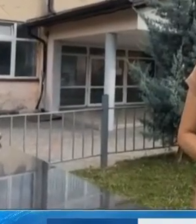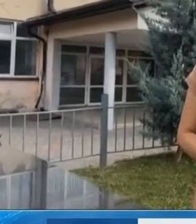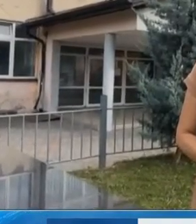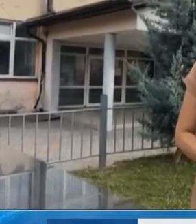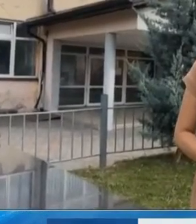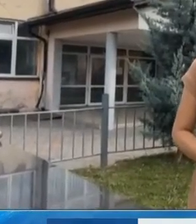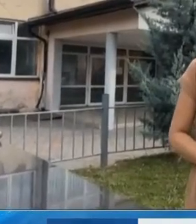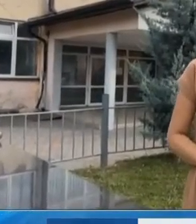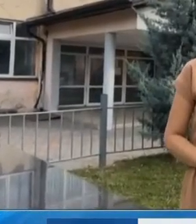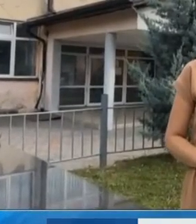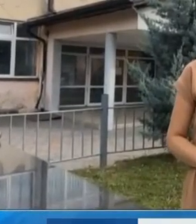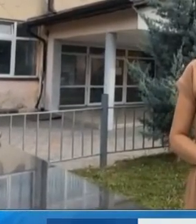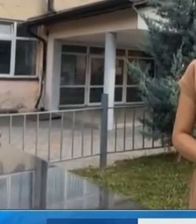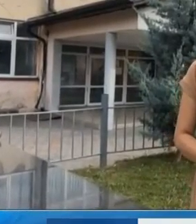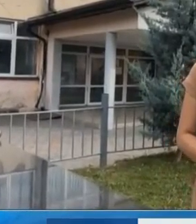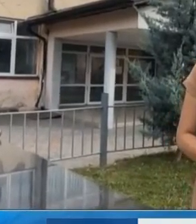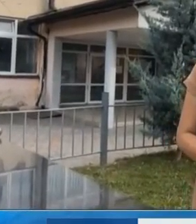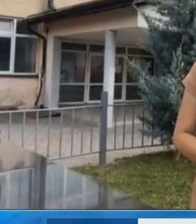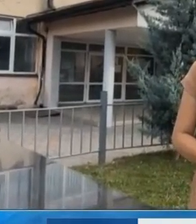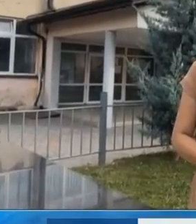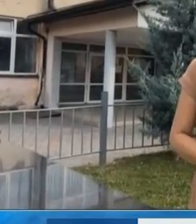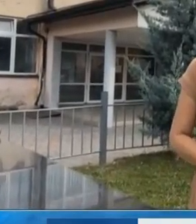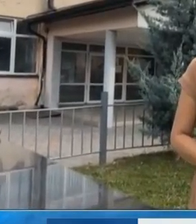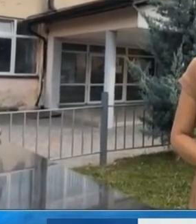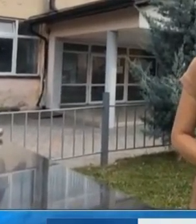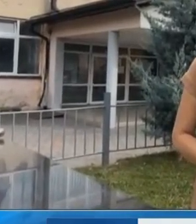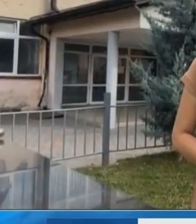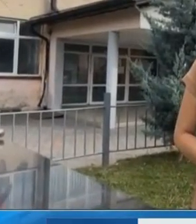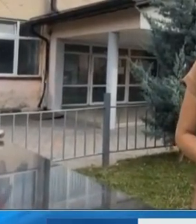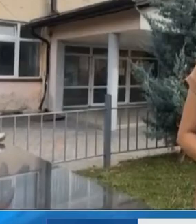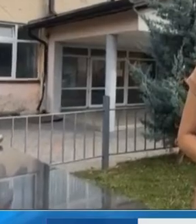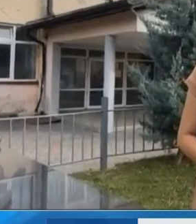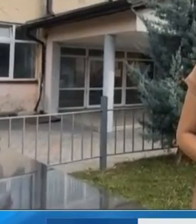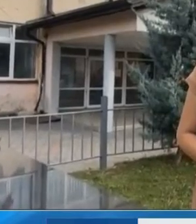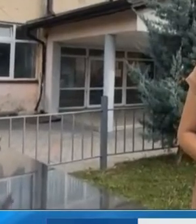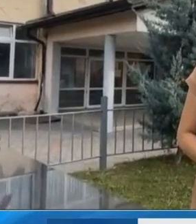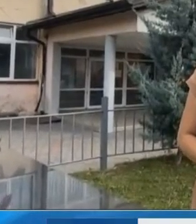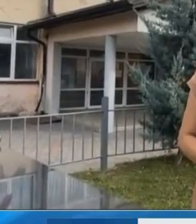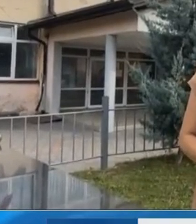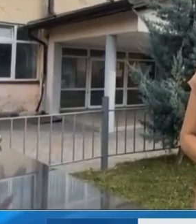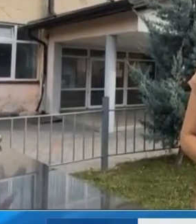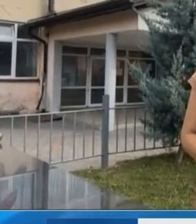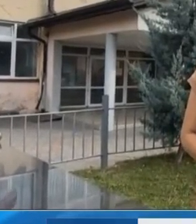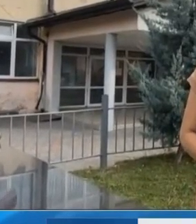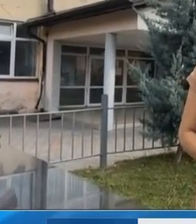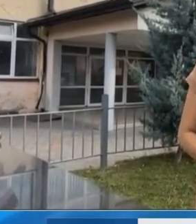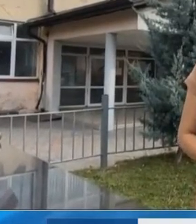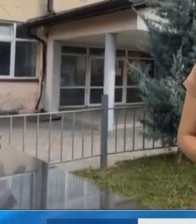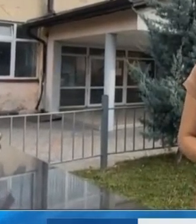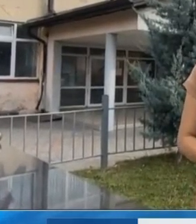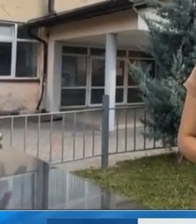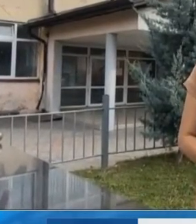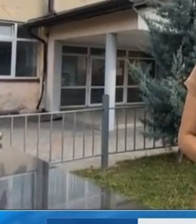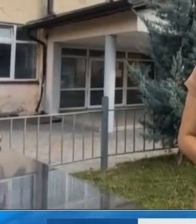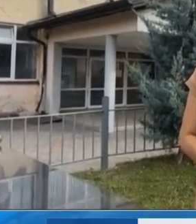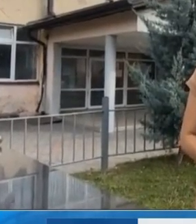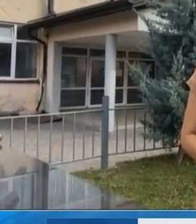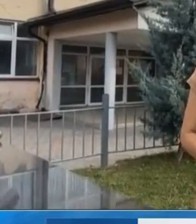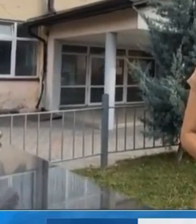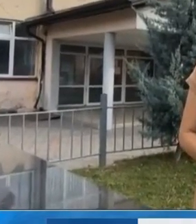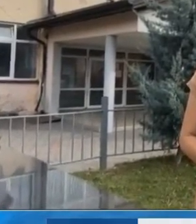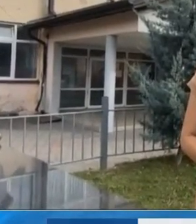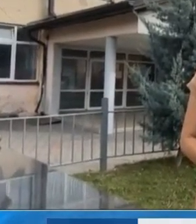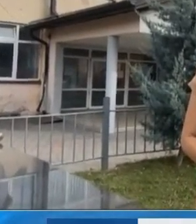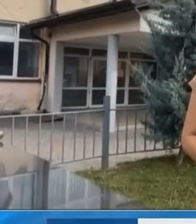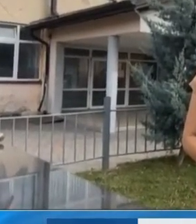sjell informacionet e fundit dhe përshtypjet e para sa i përket vizitës, të cilën keni qëndruar tash e 3 ditë jo vetëm